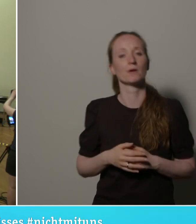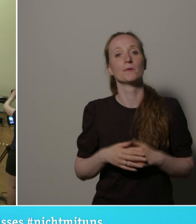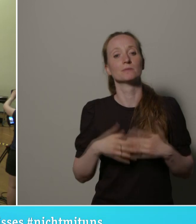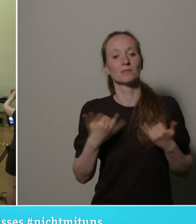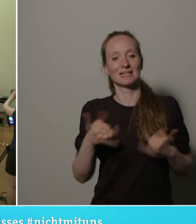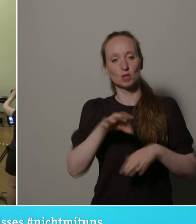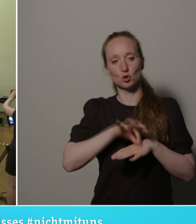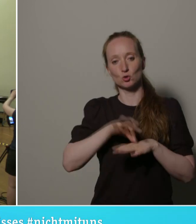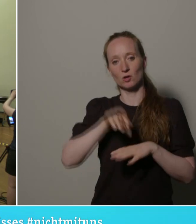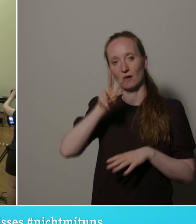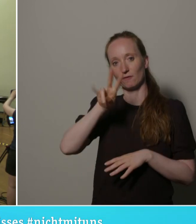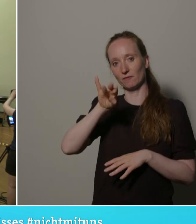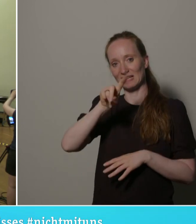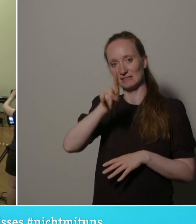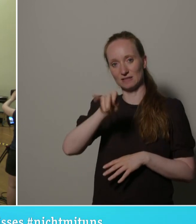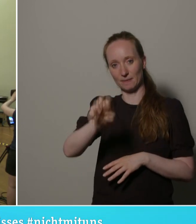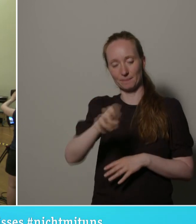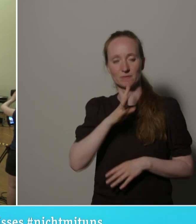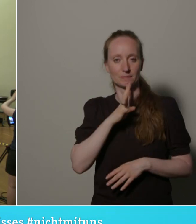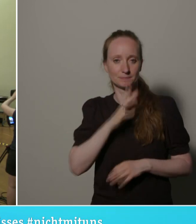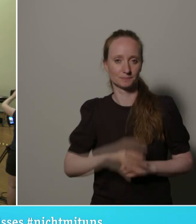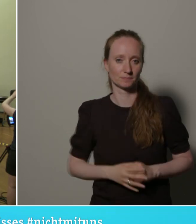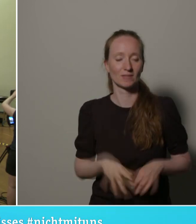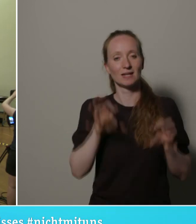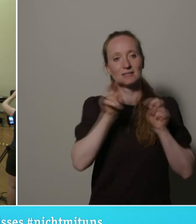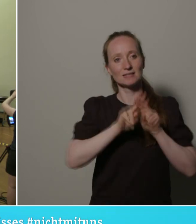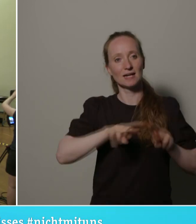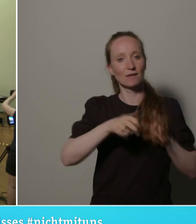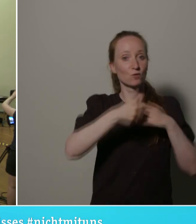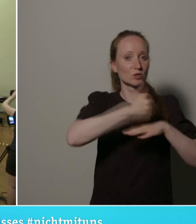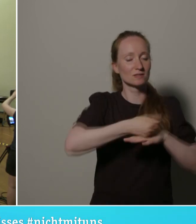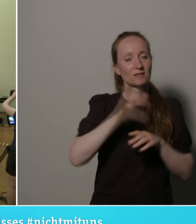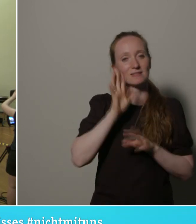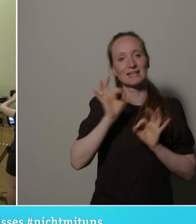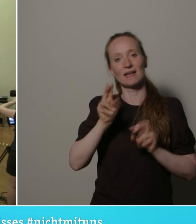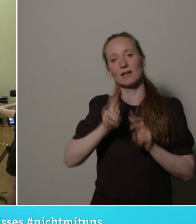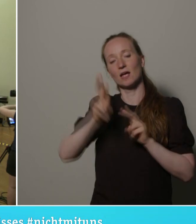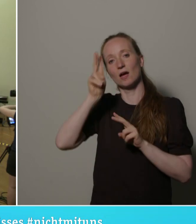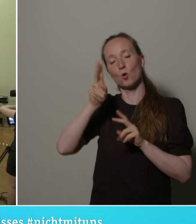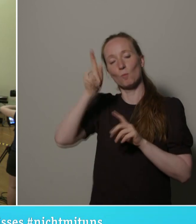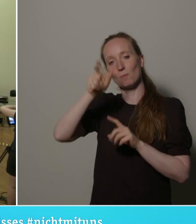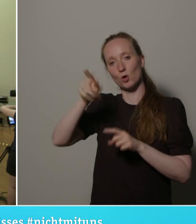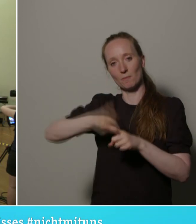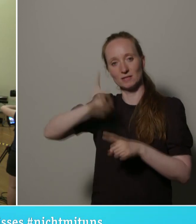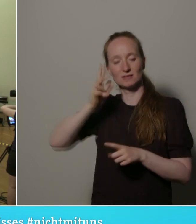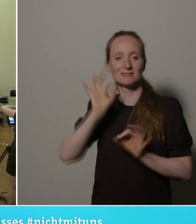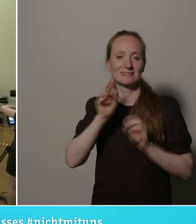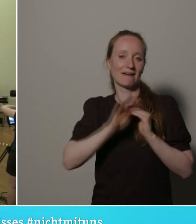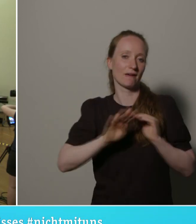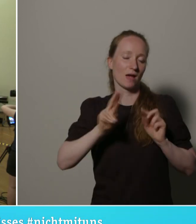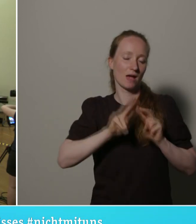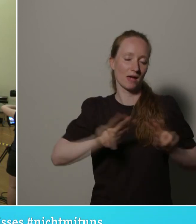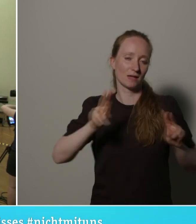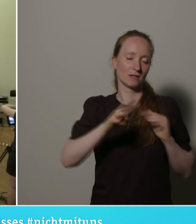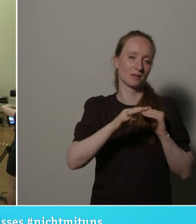Sehr geehrter Herr Vorsitzender, sehr geehrter Herr Oberbürgermeister, liebe Damen und Herren, zuerst möchte ich mich auch tatsächlich bei den Initiatoren